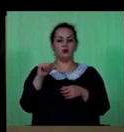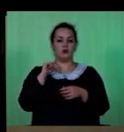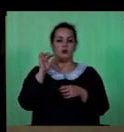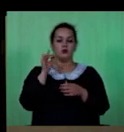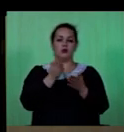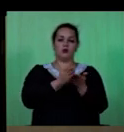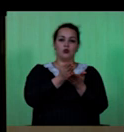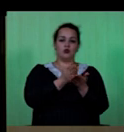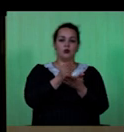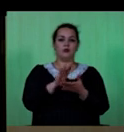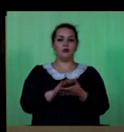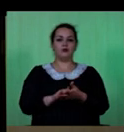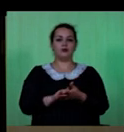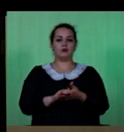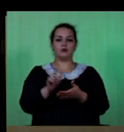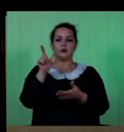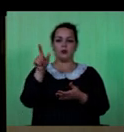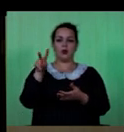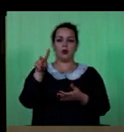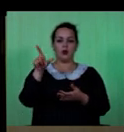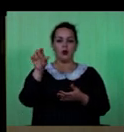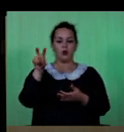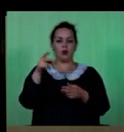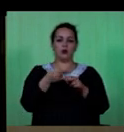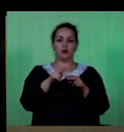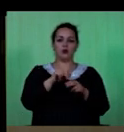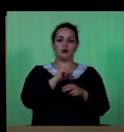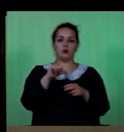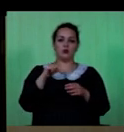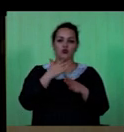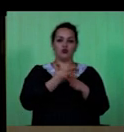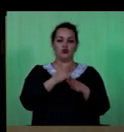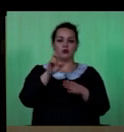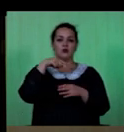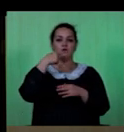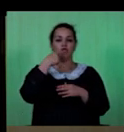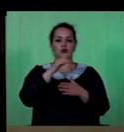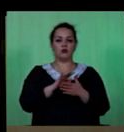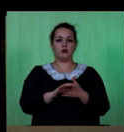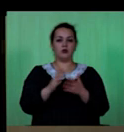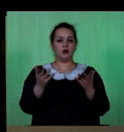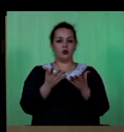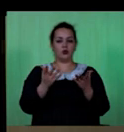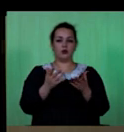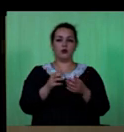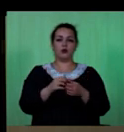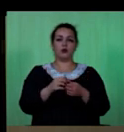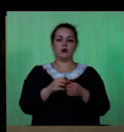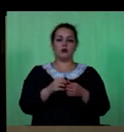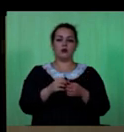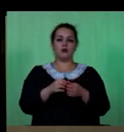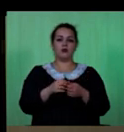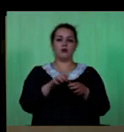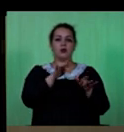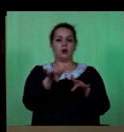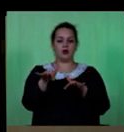служебные. Глагол – это самостоятельная часть речи, которая обозначает